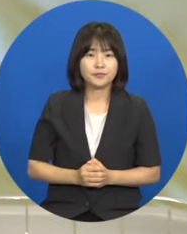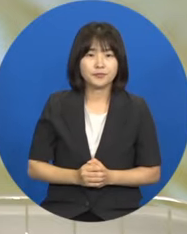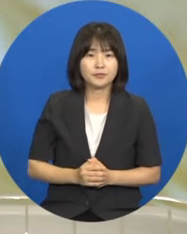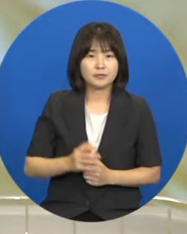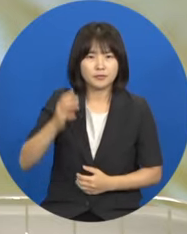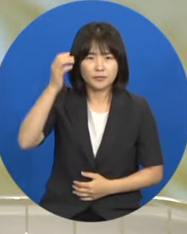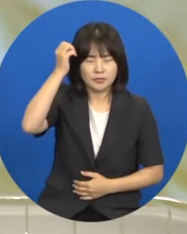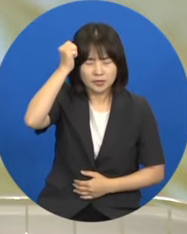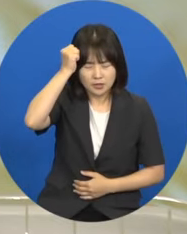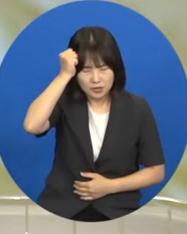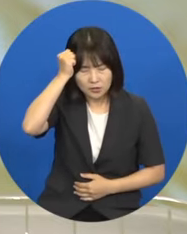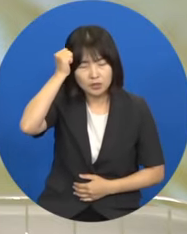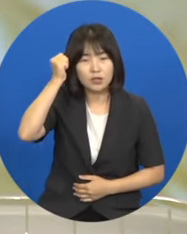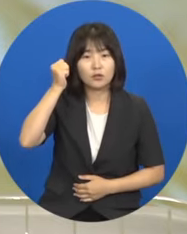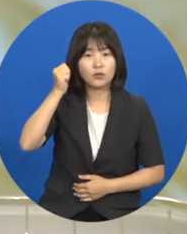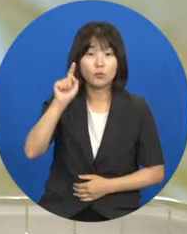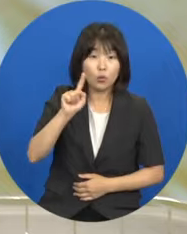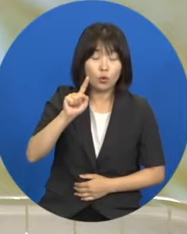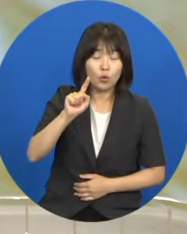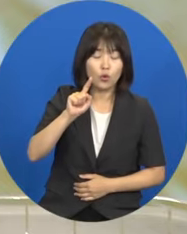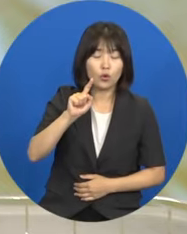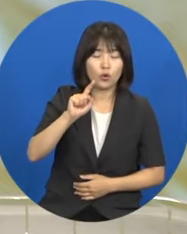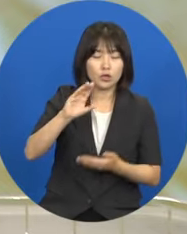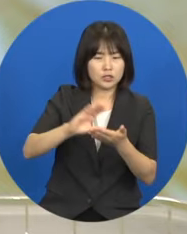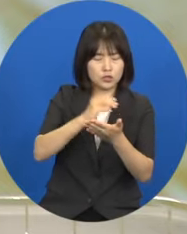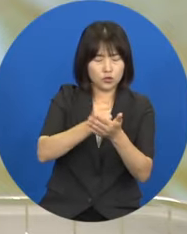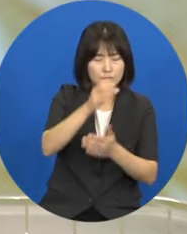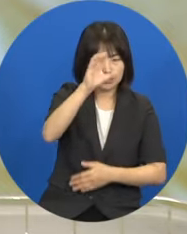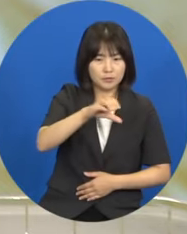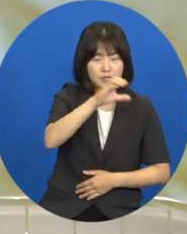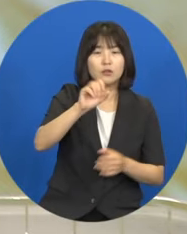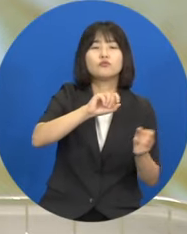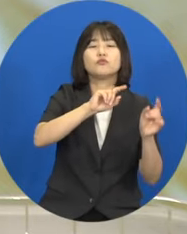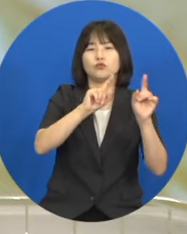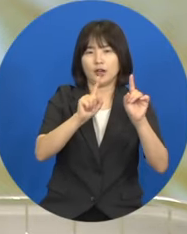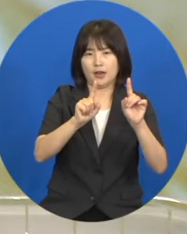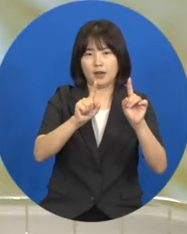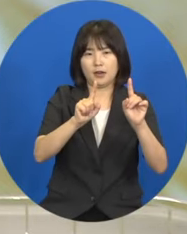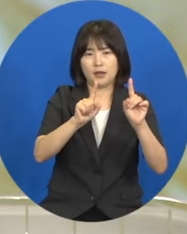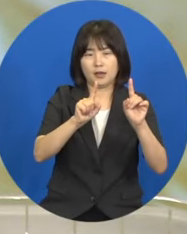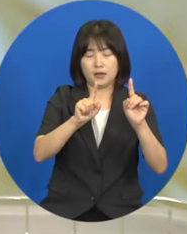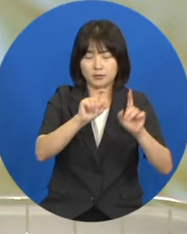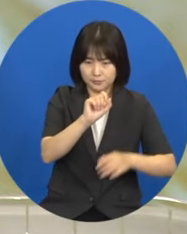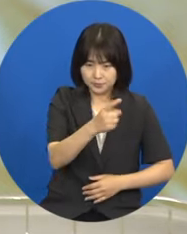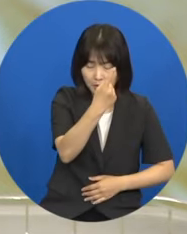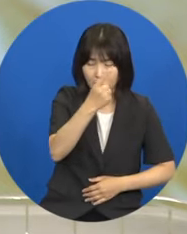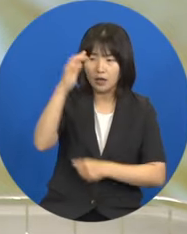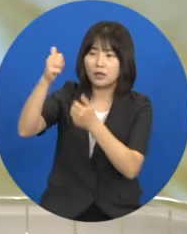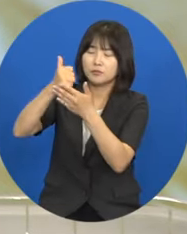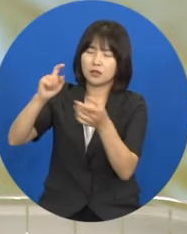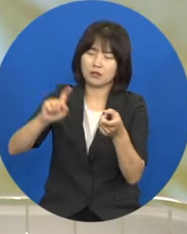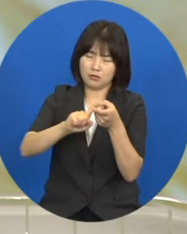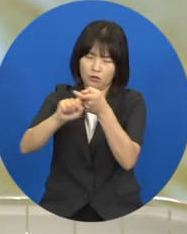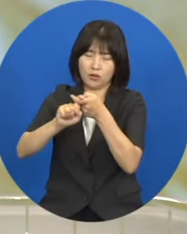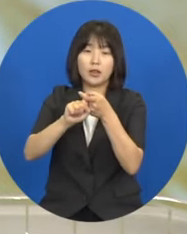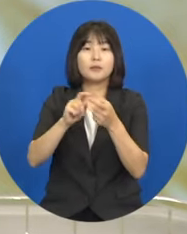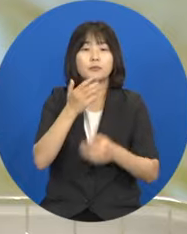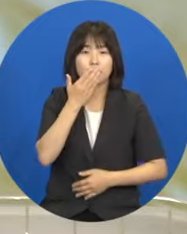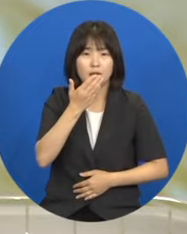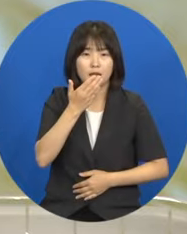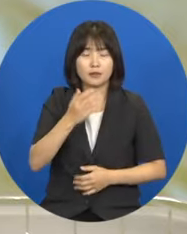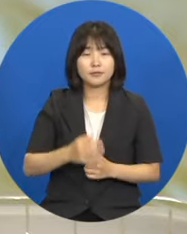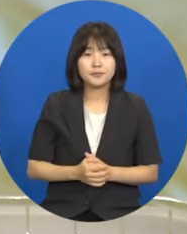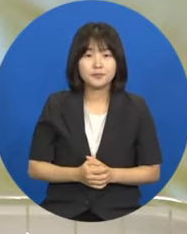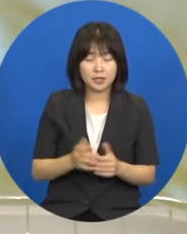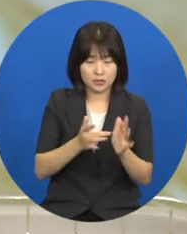기억나게 하시고, 무엇을? 그리스도의 십자가와 부활을. 그래서 우리가 하나님과 연합할 수 있게 된다라는 말씀입니다. 그렇다면 여러분,